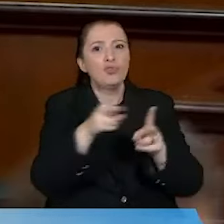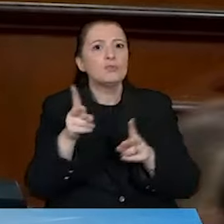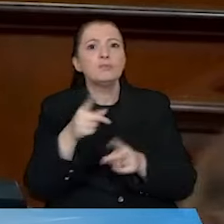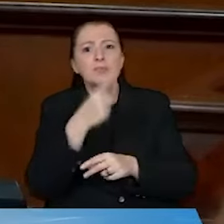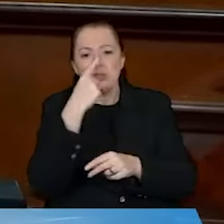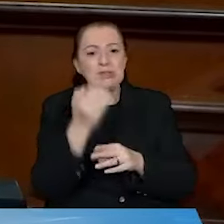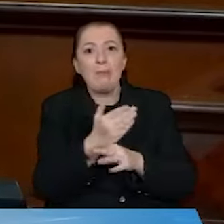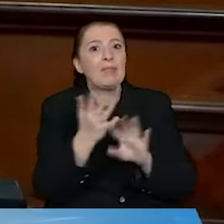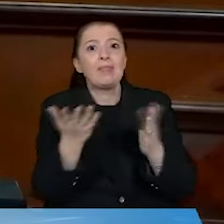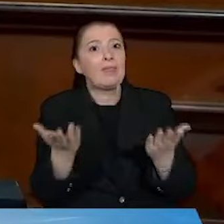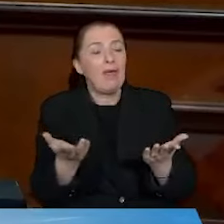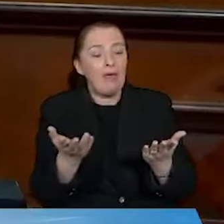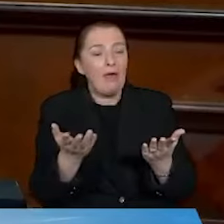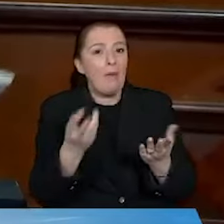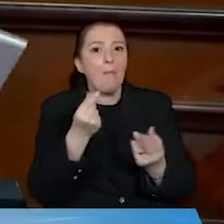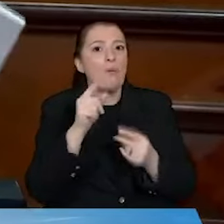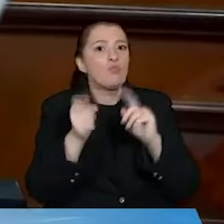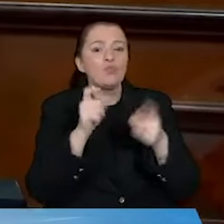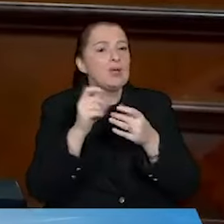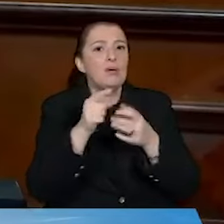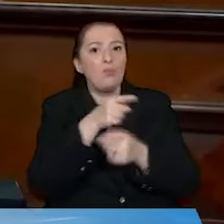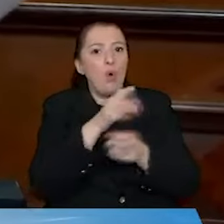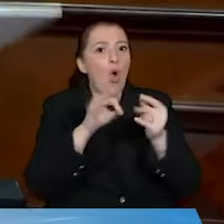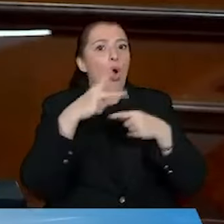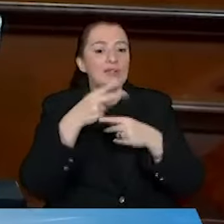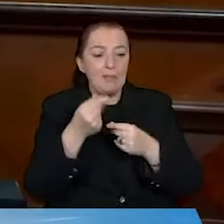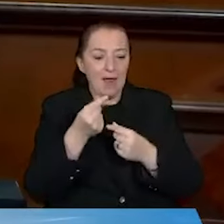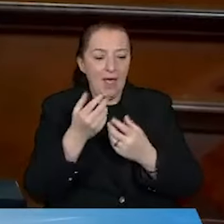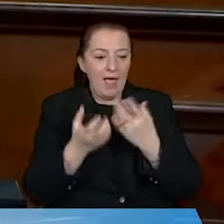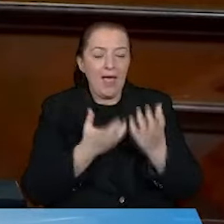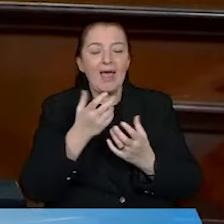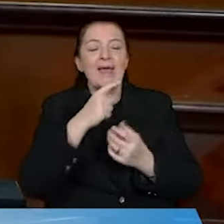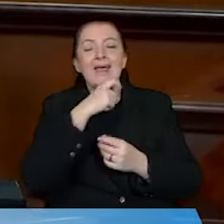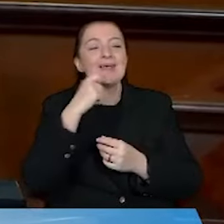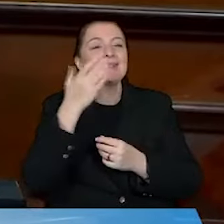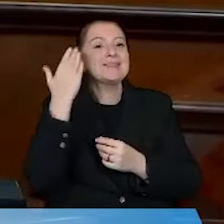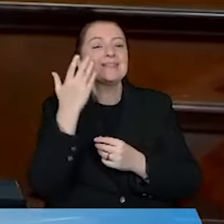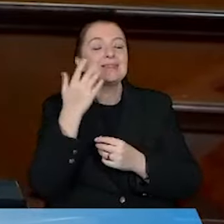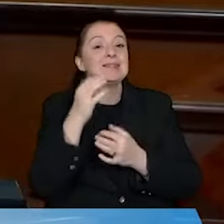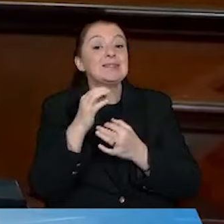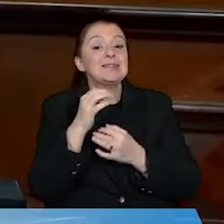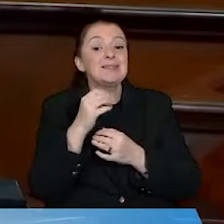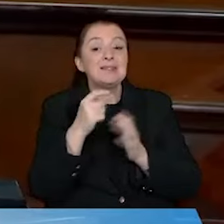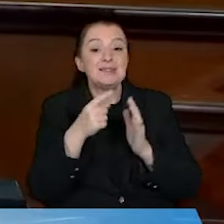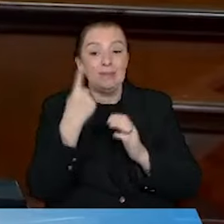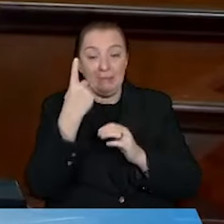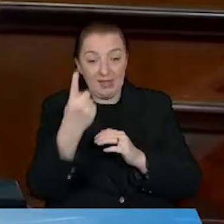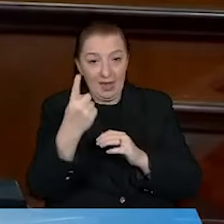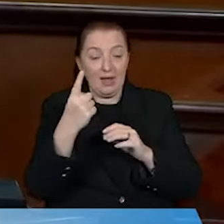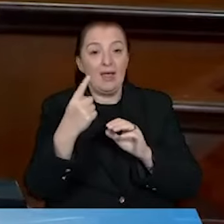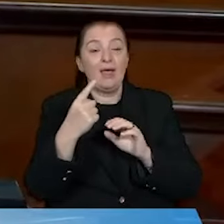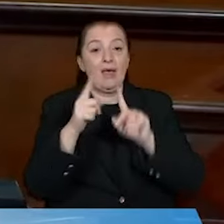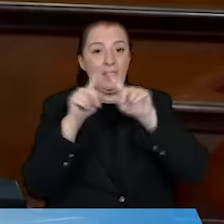gidiyor bu kaynaklar? Beltur'un öz kaynağının artıda olduğu son yıl hangisi biliyor musunuz? Bakın, bir tane tablo göstereceğim